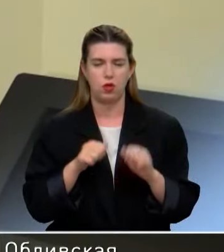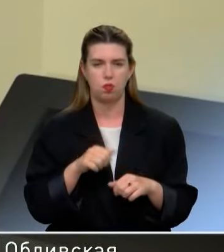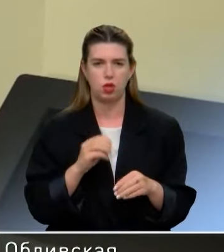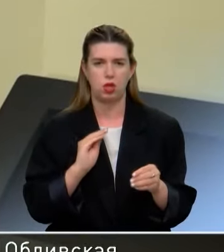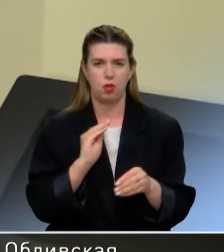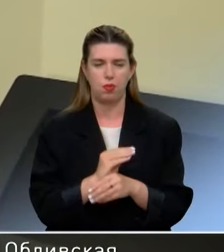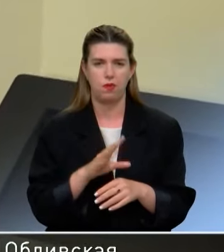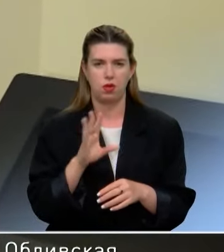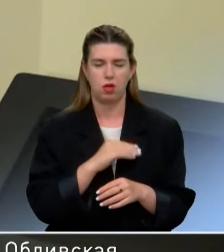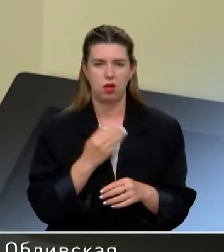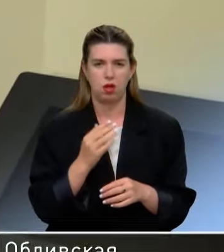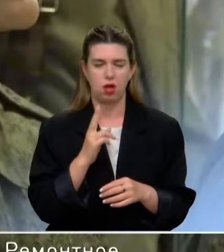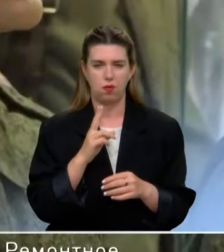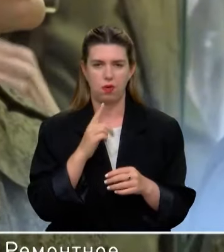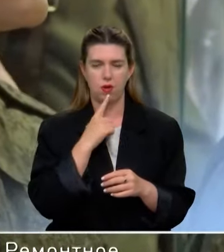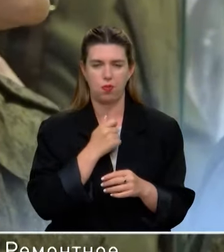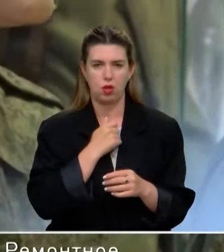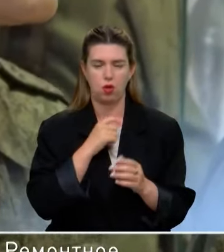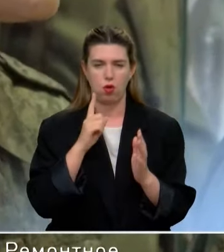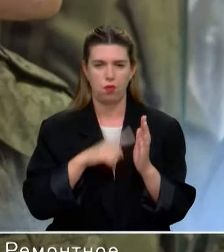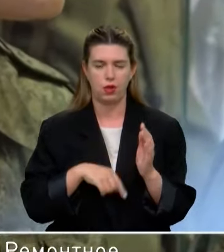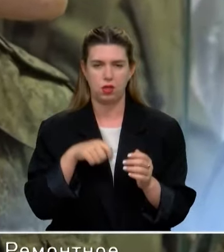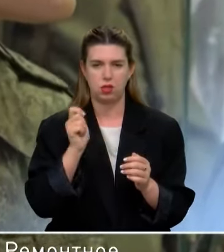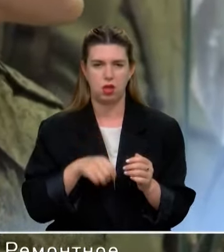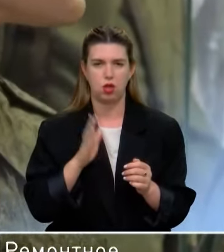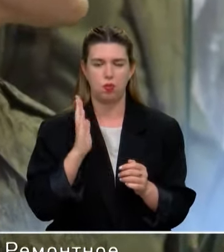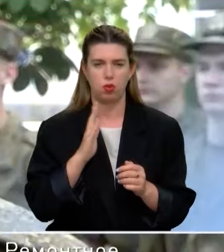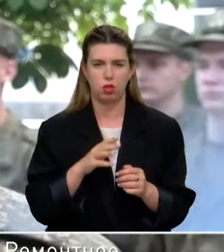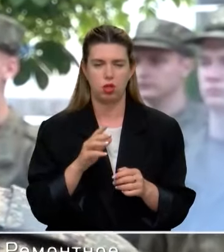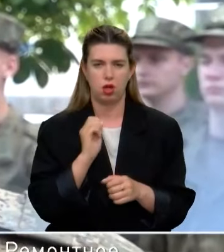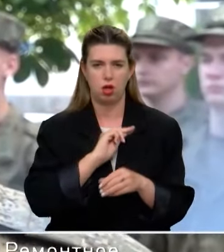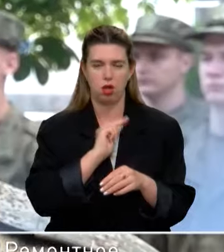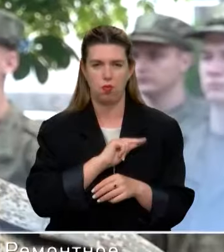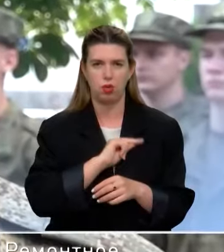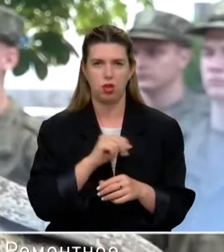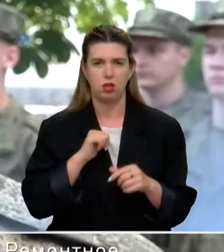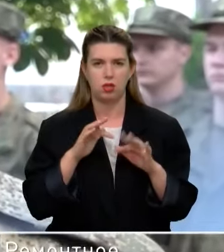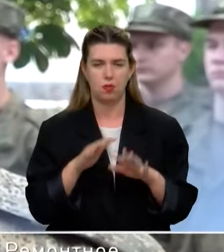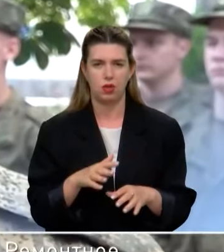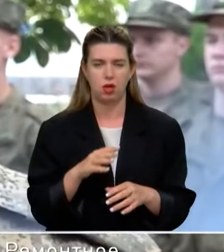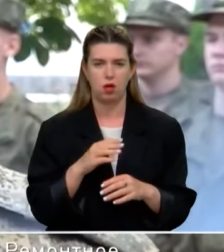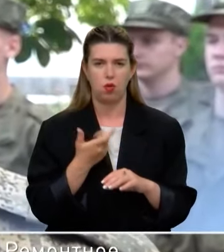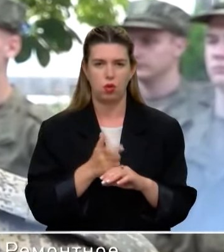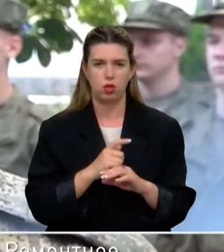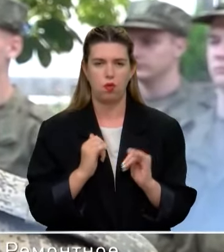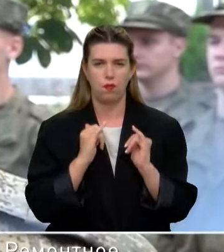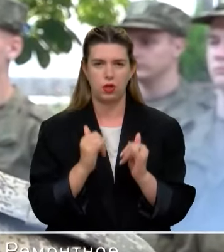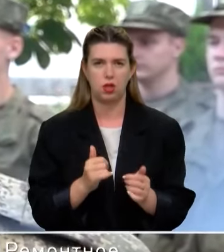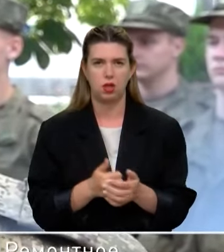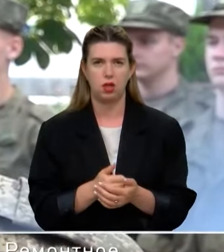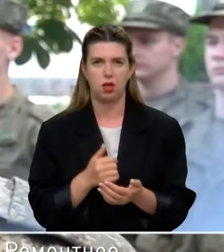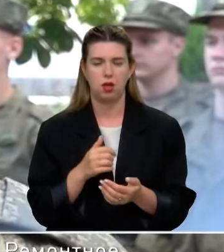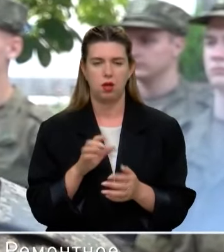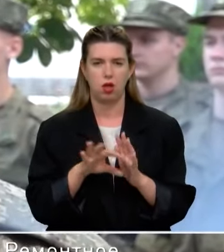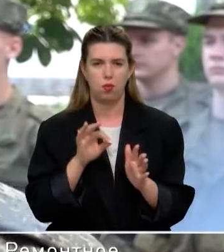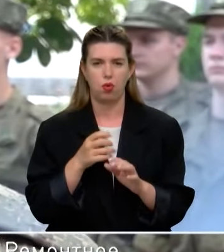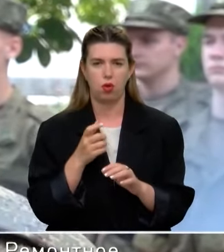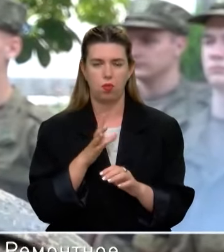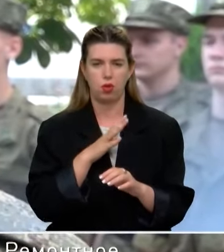пополнить ряды кремлёвского полка Уверенный старт будущей карьеры на самом деле это довольно потно повоз